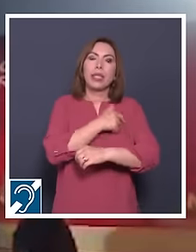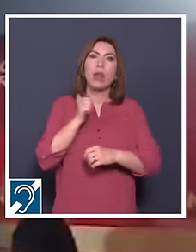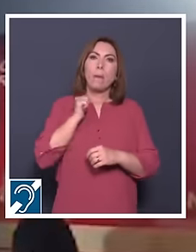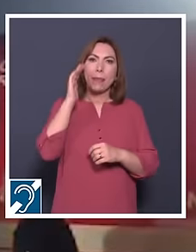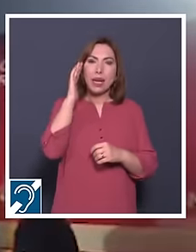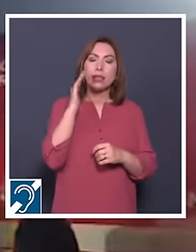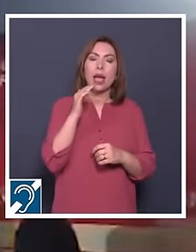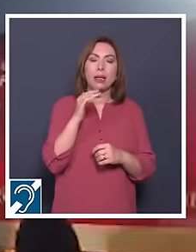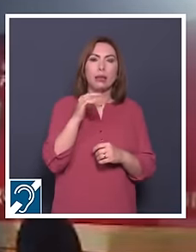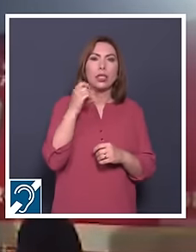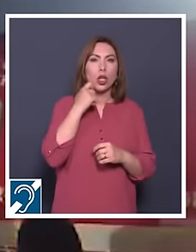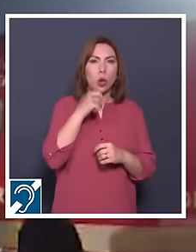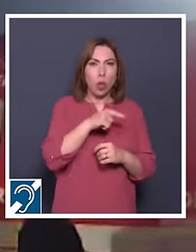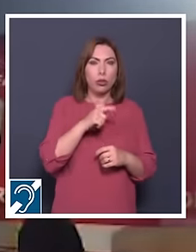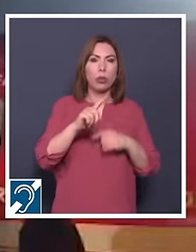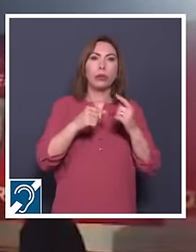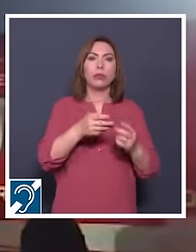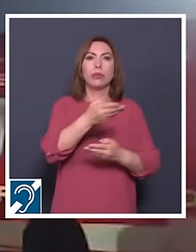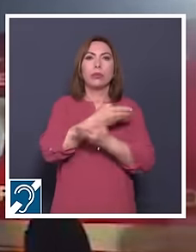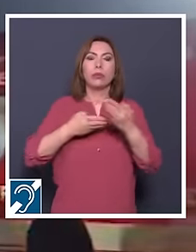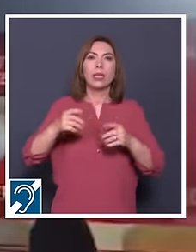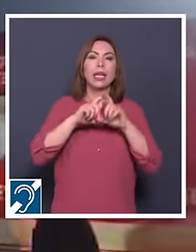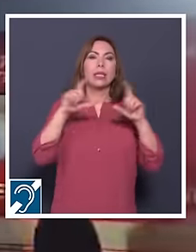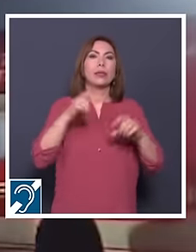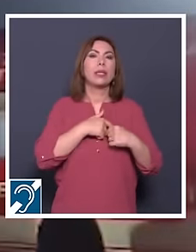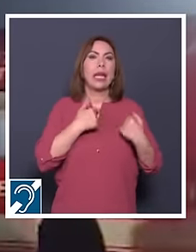fiind transferat la Institutul Inimii din Cluj-Napoca.